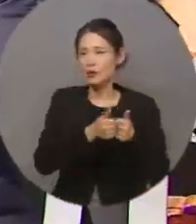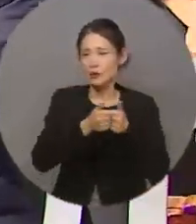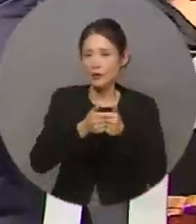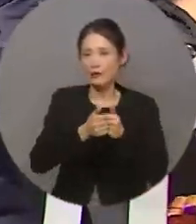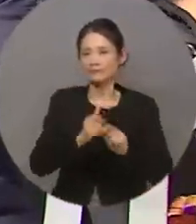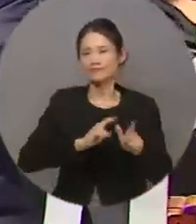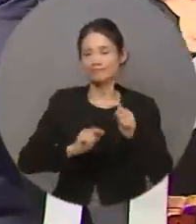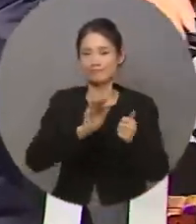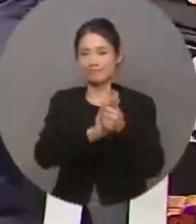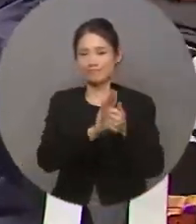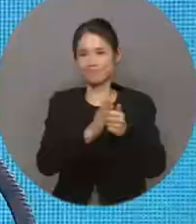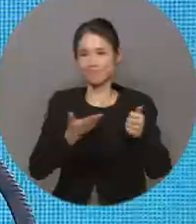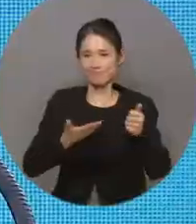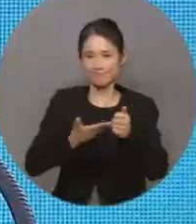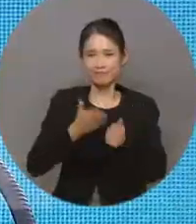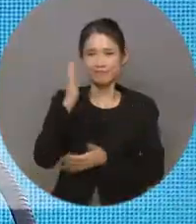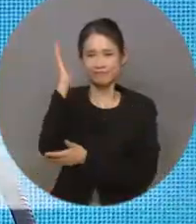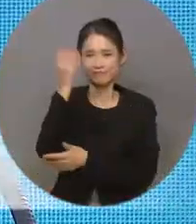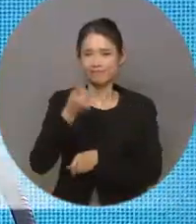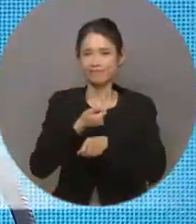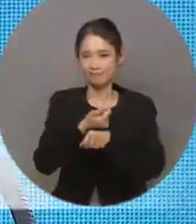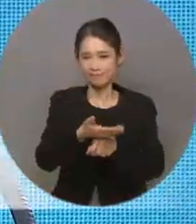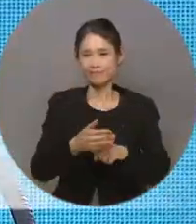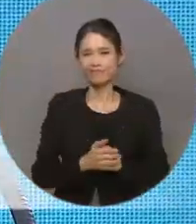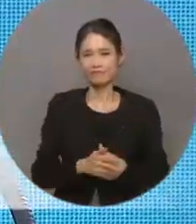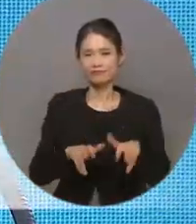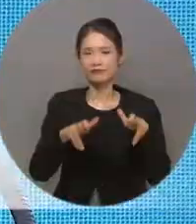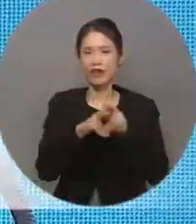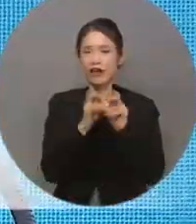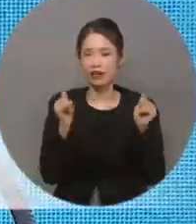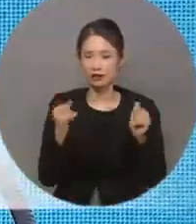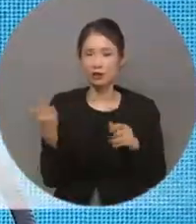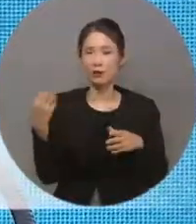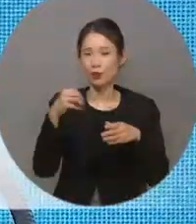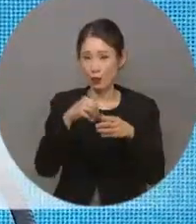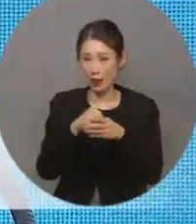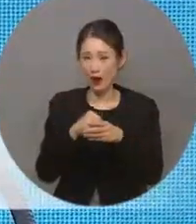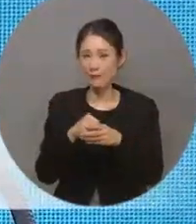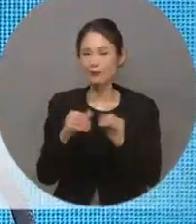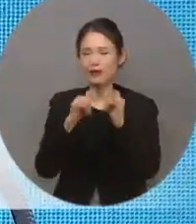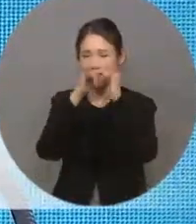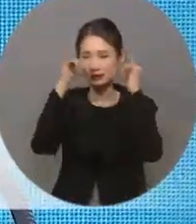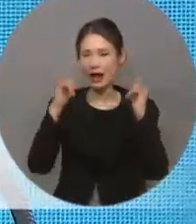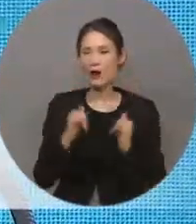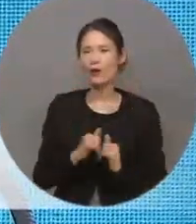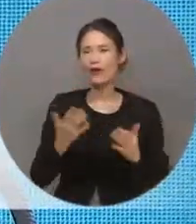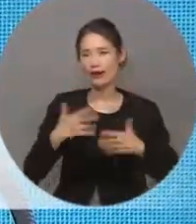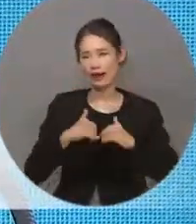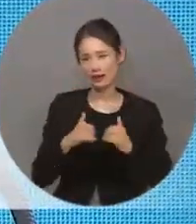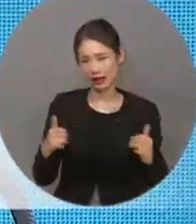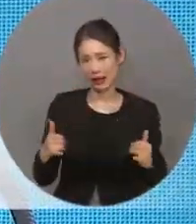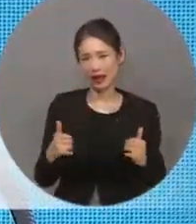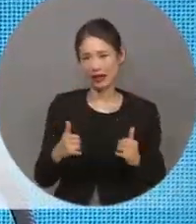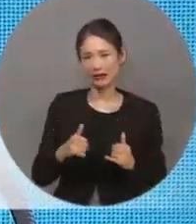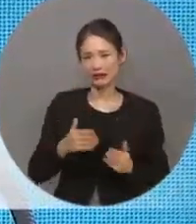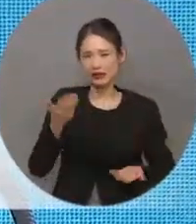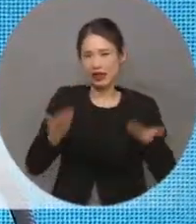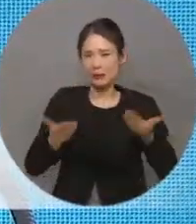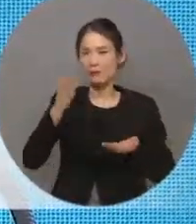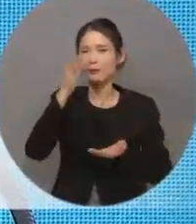보태겠다는 뜻을 전했습니다. 장애인뿐 아니라 우리 사회 약자들이 정말 차별받지